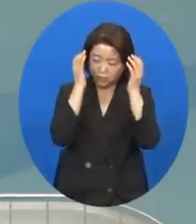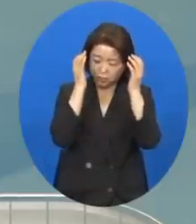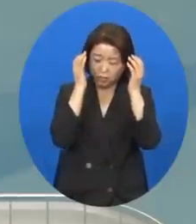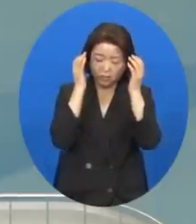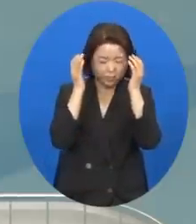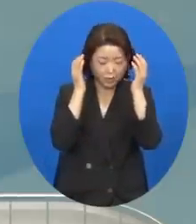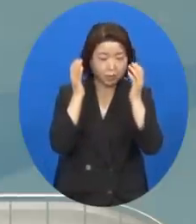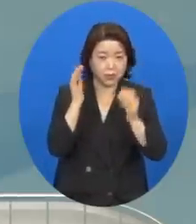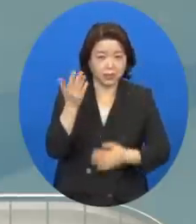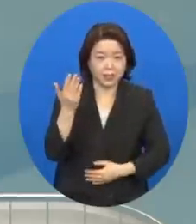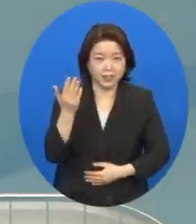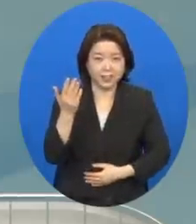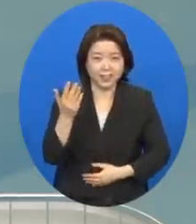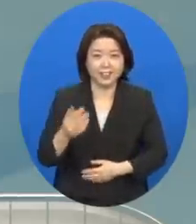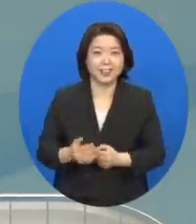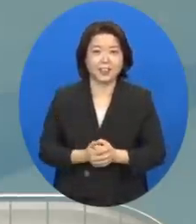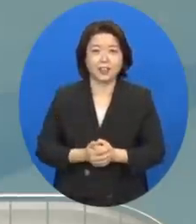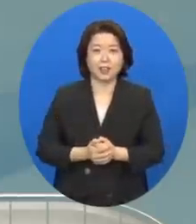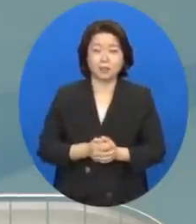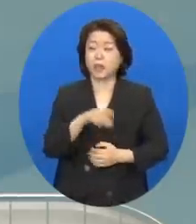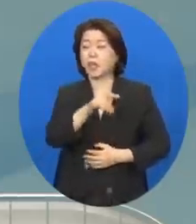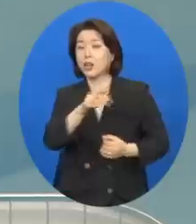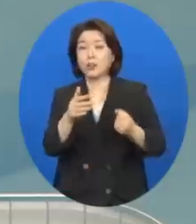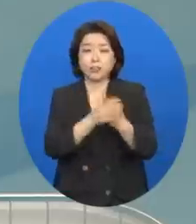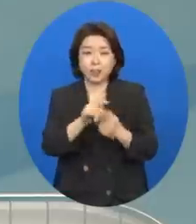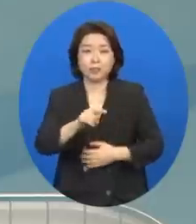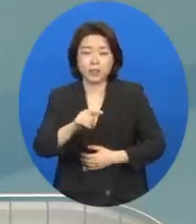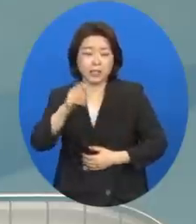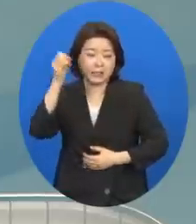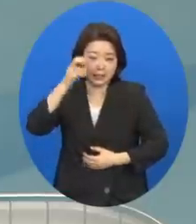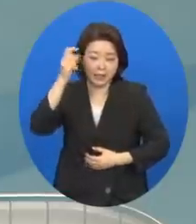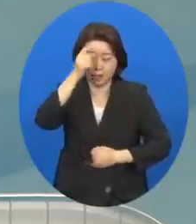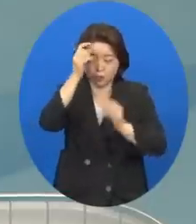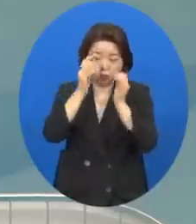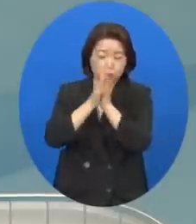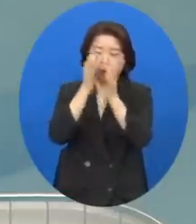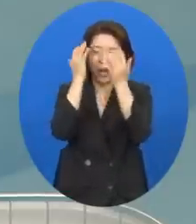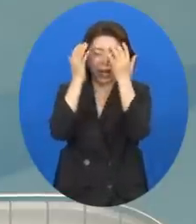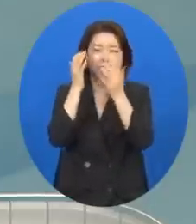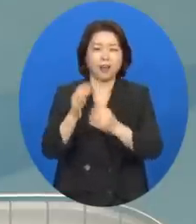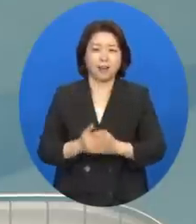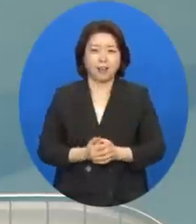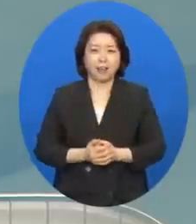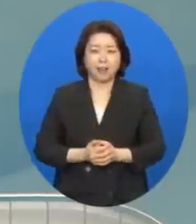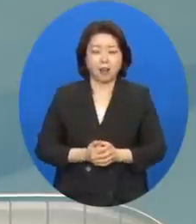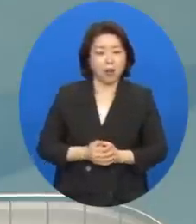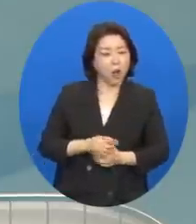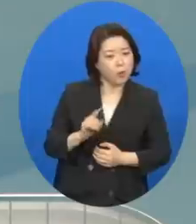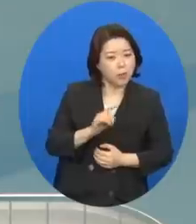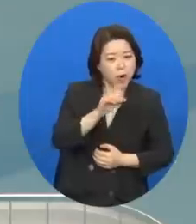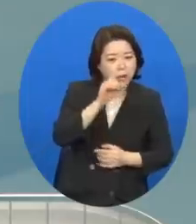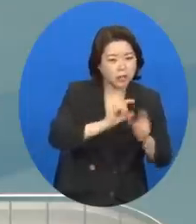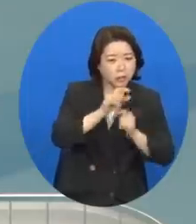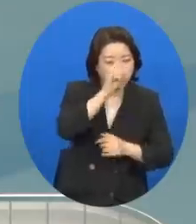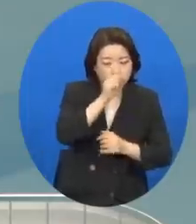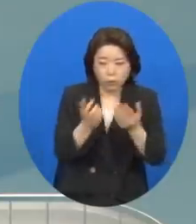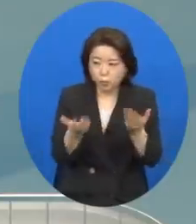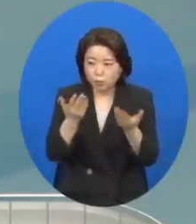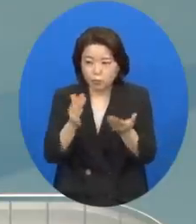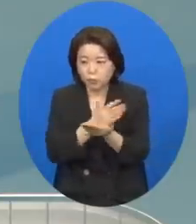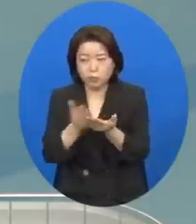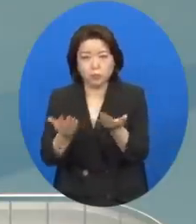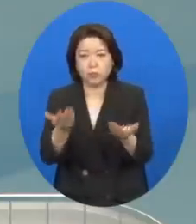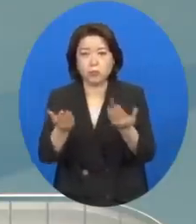복잡해지세요. 바로 이 점 때문에 우리가 자꾸 기도가 헷갈리는 거예요. 뭐가 더 좋은지를 분별을 못하는